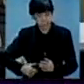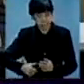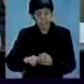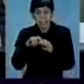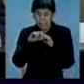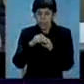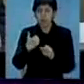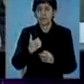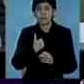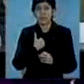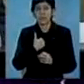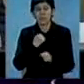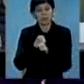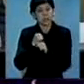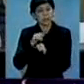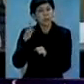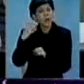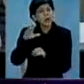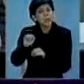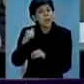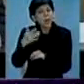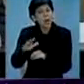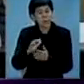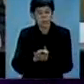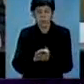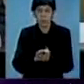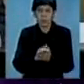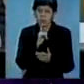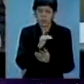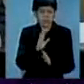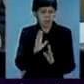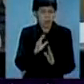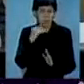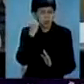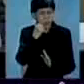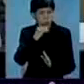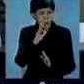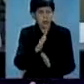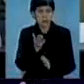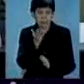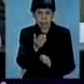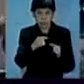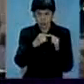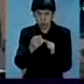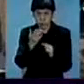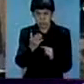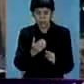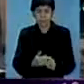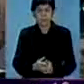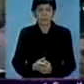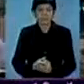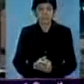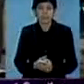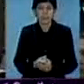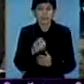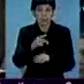ที่มีการดำเนินคดีไปแล้วนะครับแล้วก็ไม่ได้กล่าวโดยไม่จำเป็นเชิญต่อครับนะครับ ท่านประ